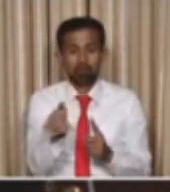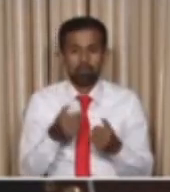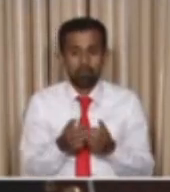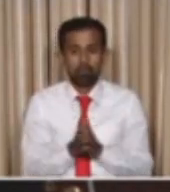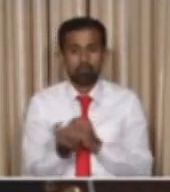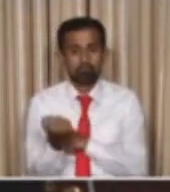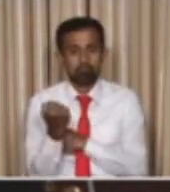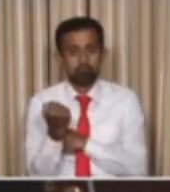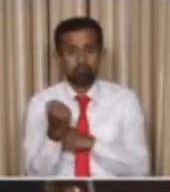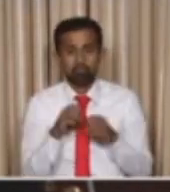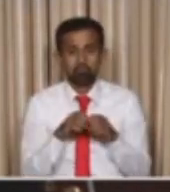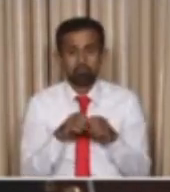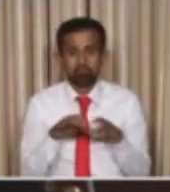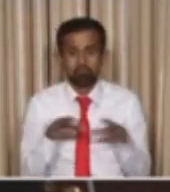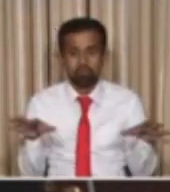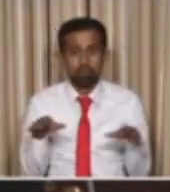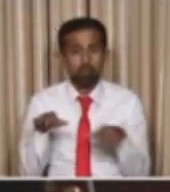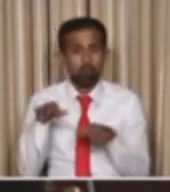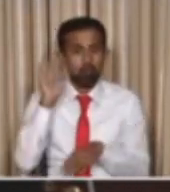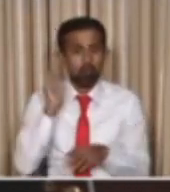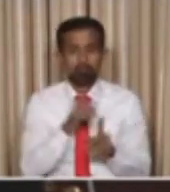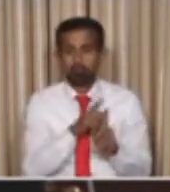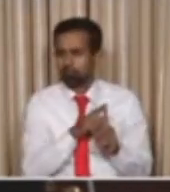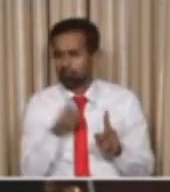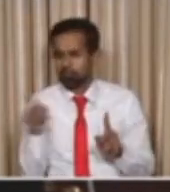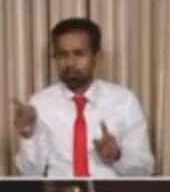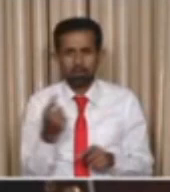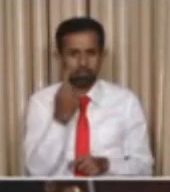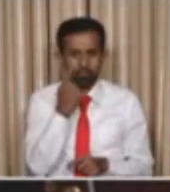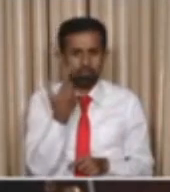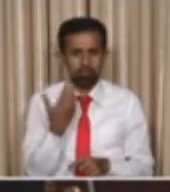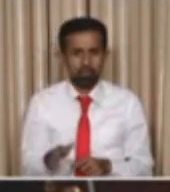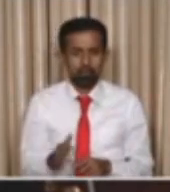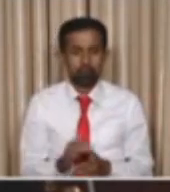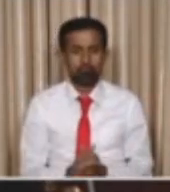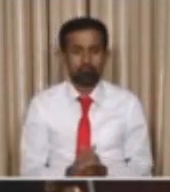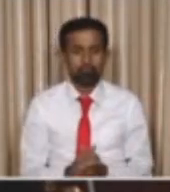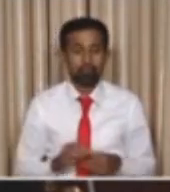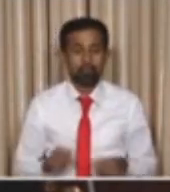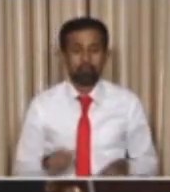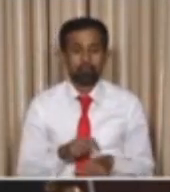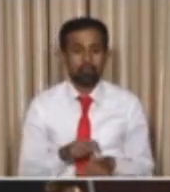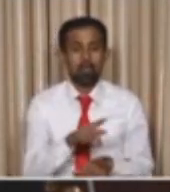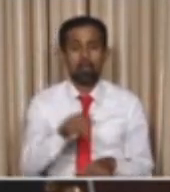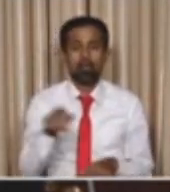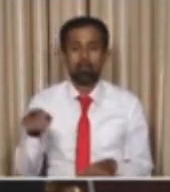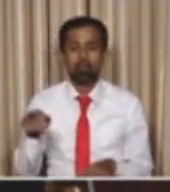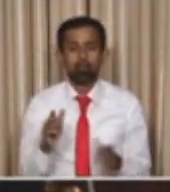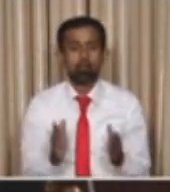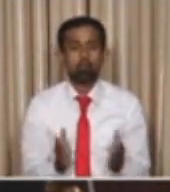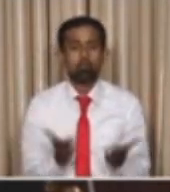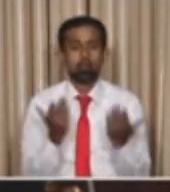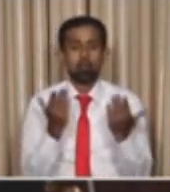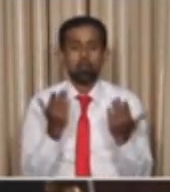තමන්ගේ බලාධිකාරිය පැතිරවීම පහුගිය කාලය පුරාම අපි දැක්කා. එතකොට මේ අවස්ථාවේදී කවුරුන් මේක පටන් ගත්තද